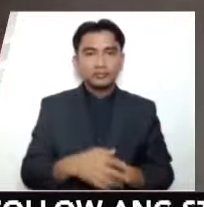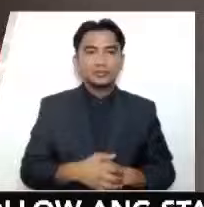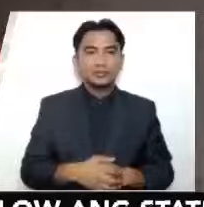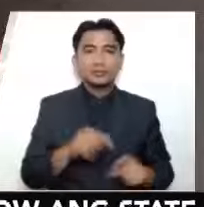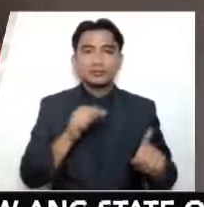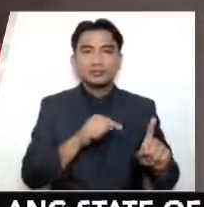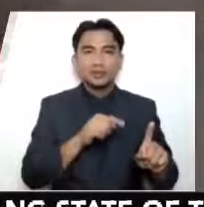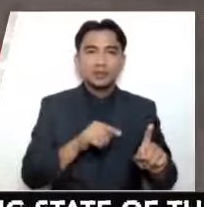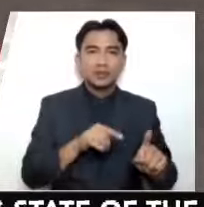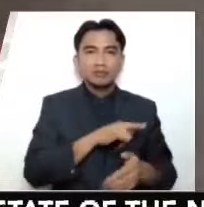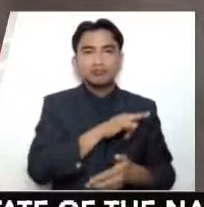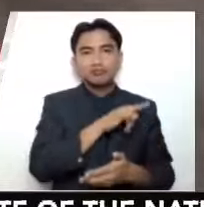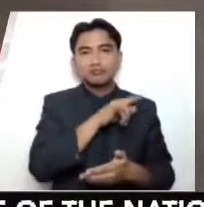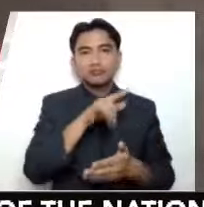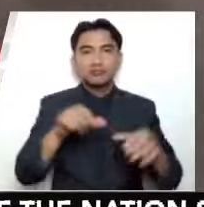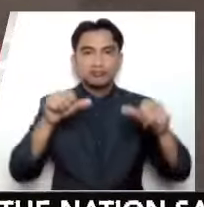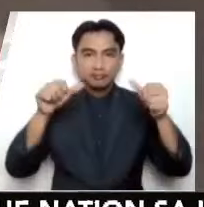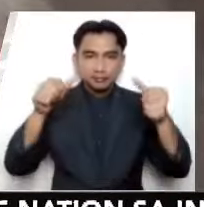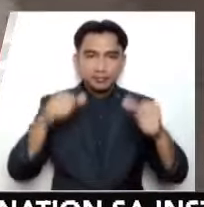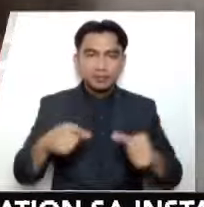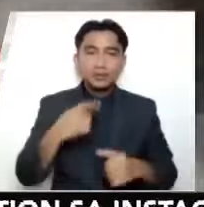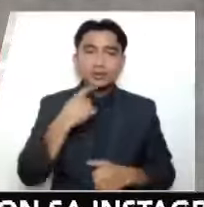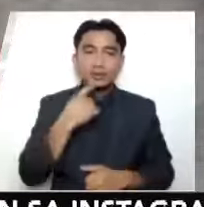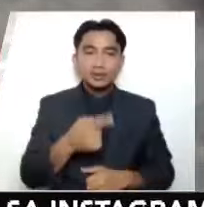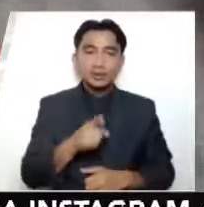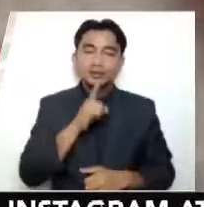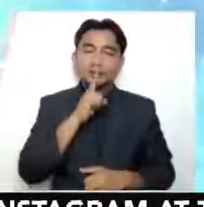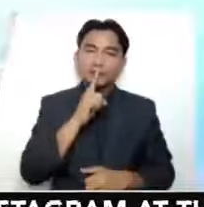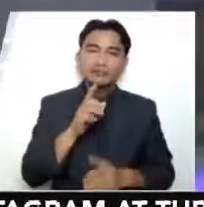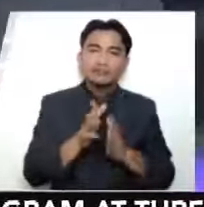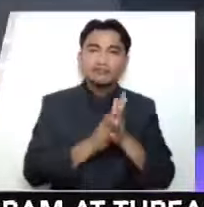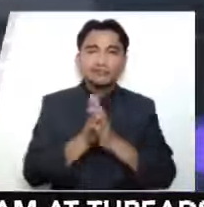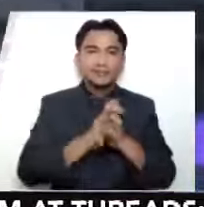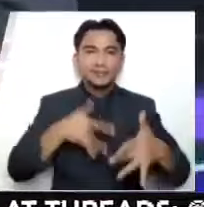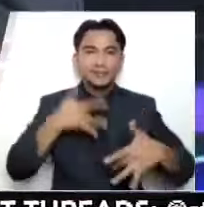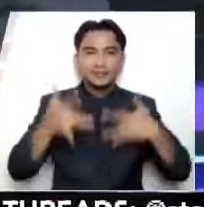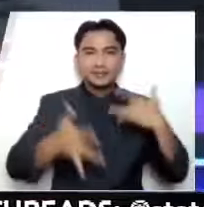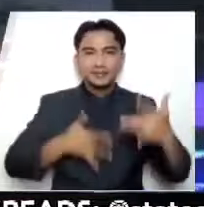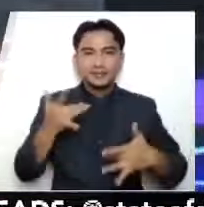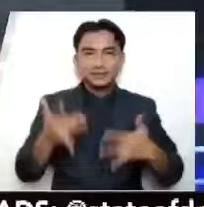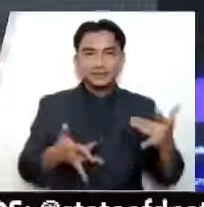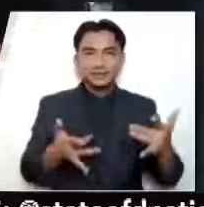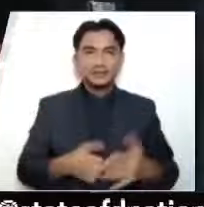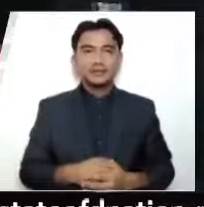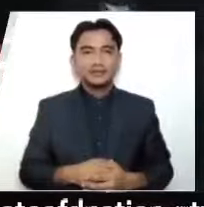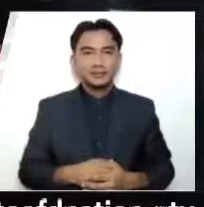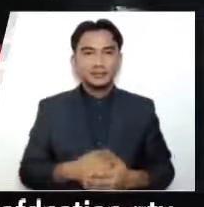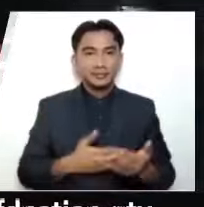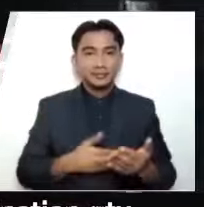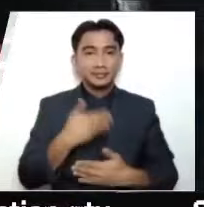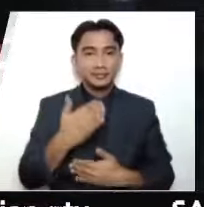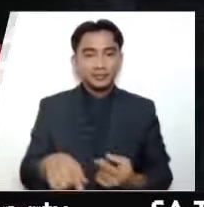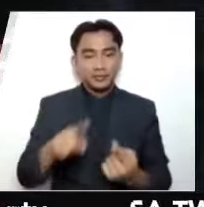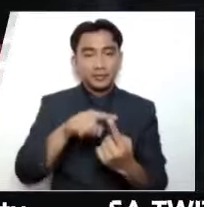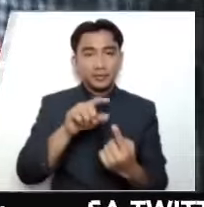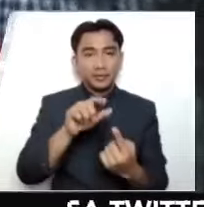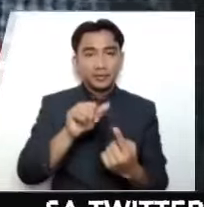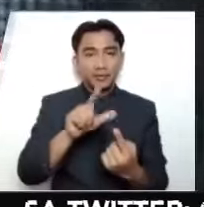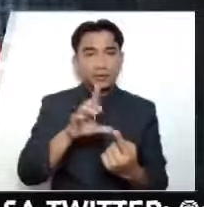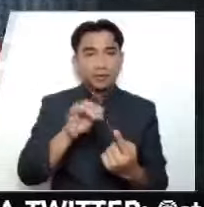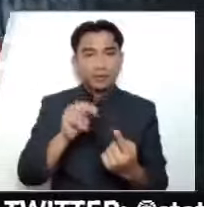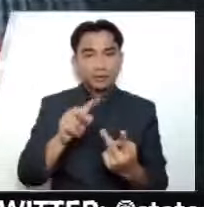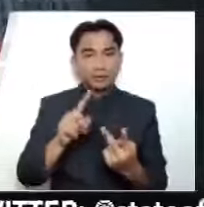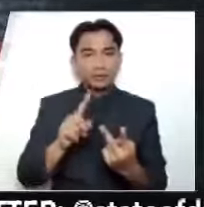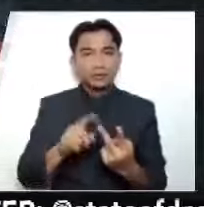nag-post si Olivia saying super excited na siya. Alden Richards at Catherine Bernardo spotted sa